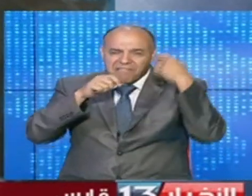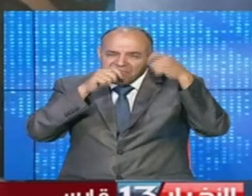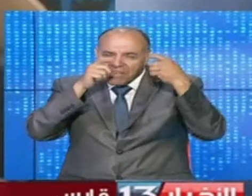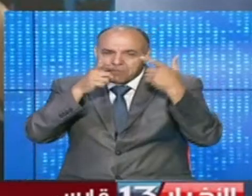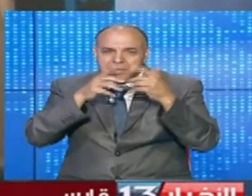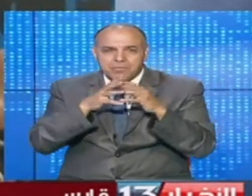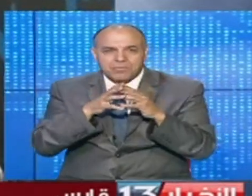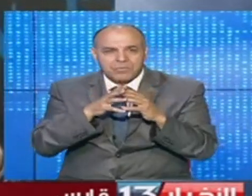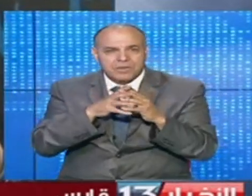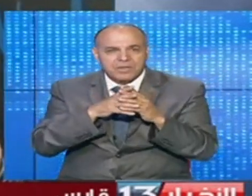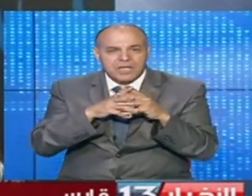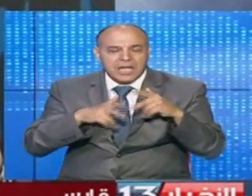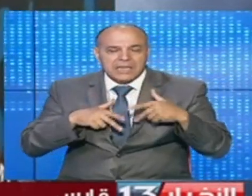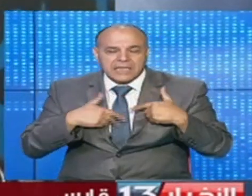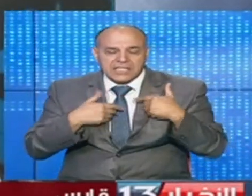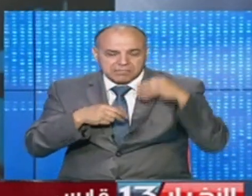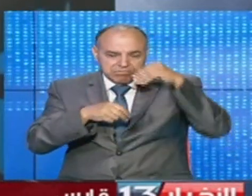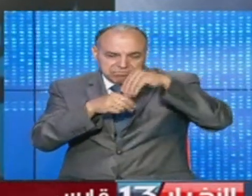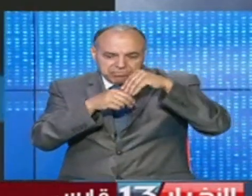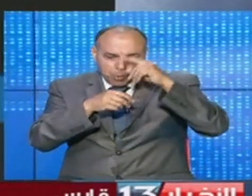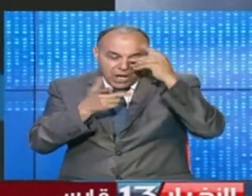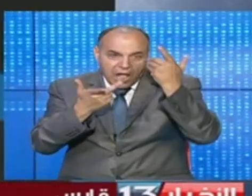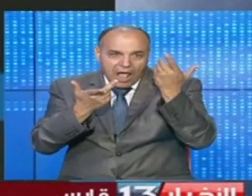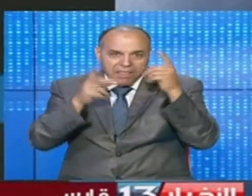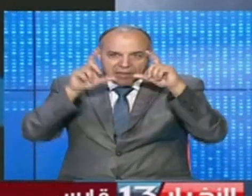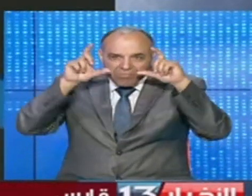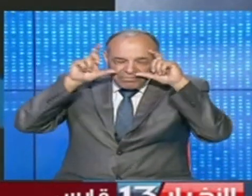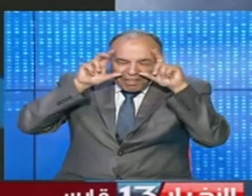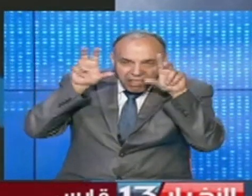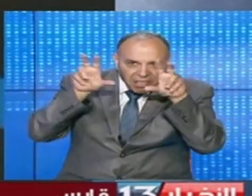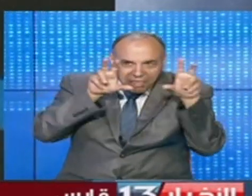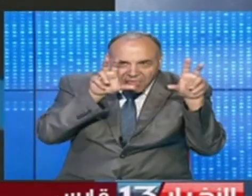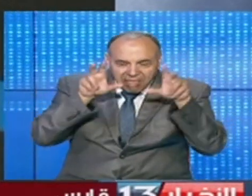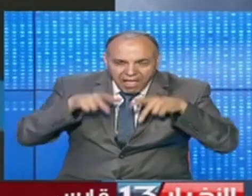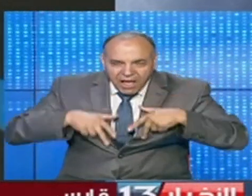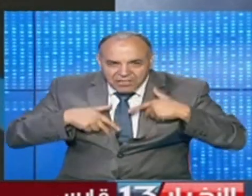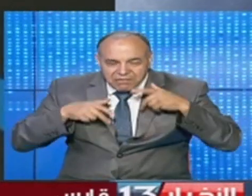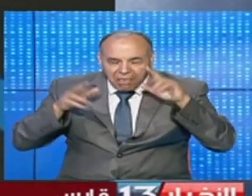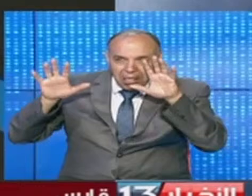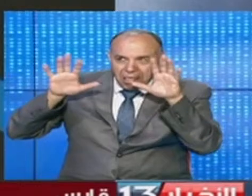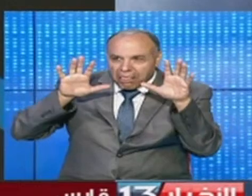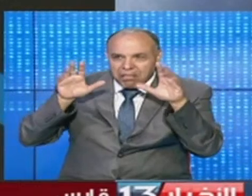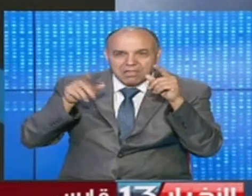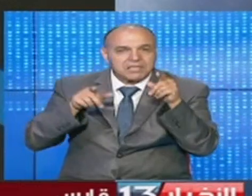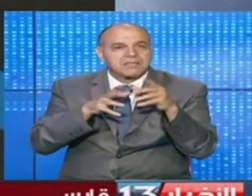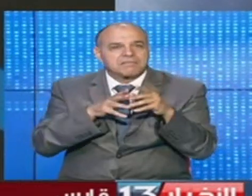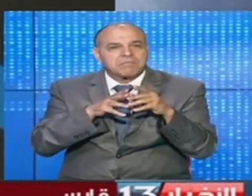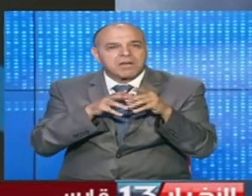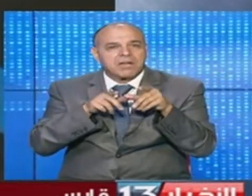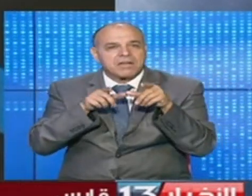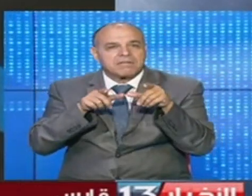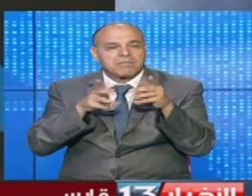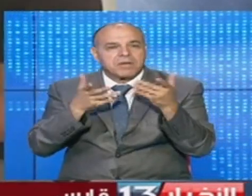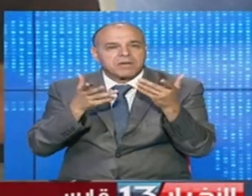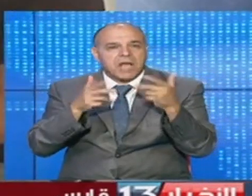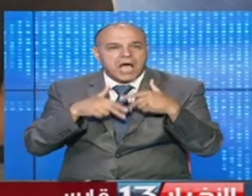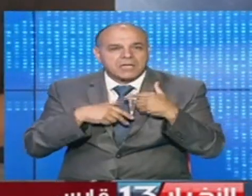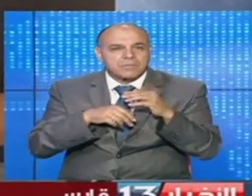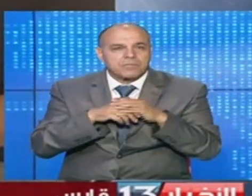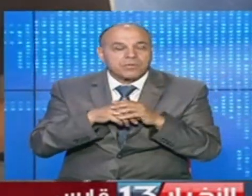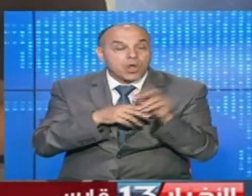كما تعيش بالطريقه اولا لابد اوضاع اه